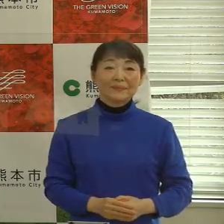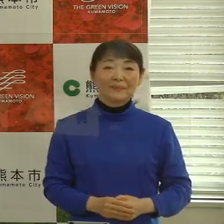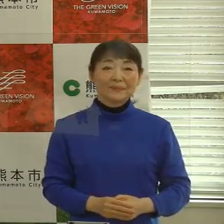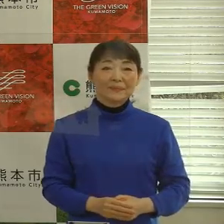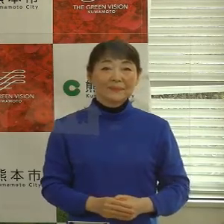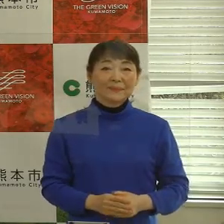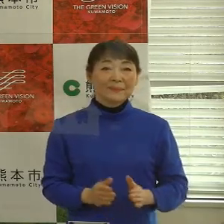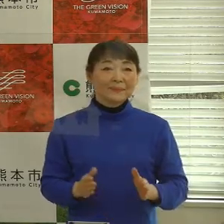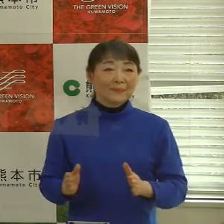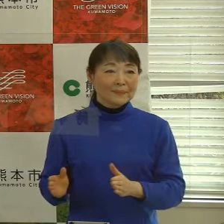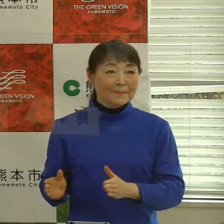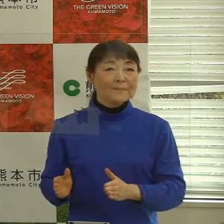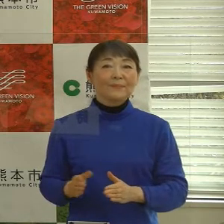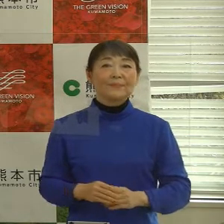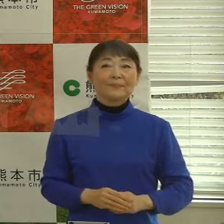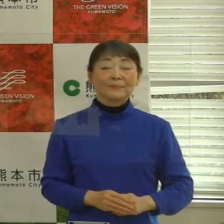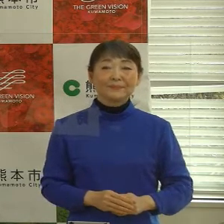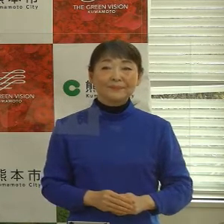はい、どうぞ。